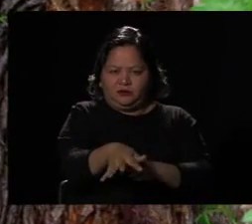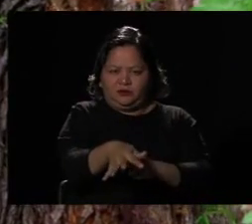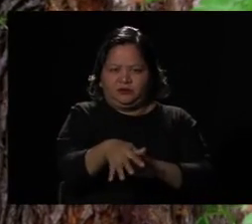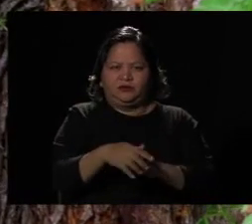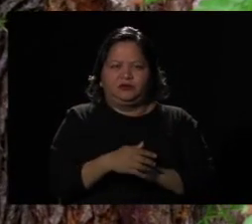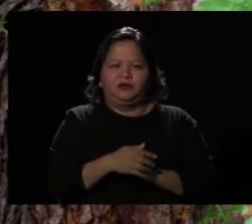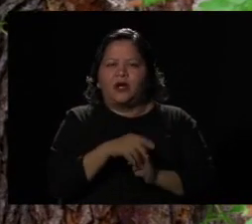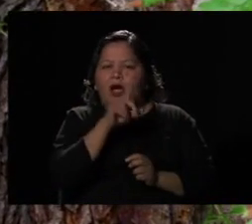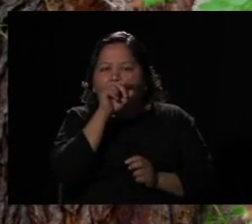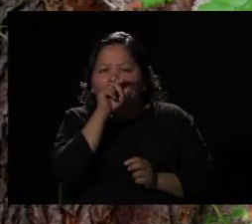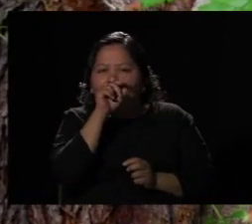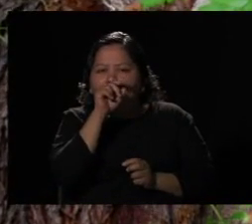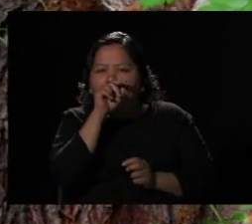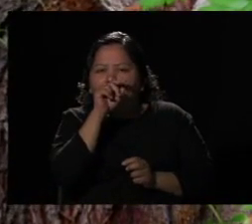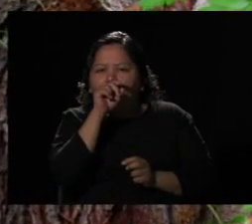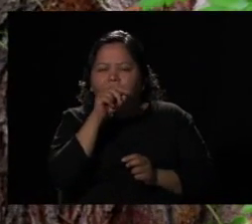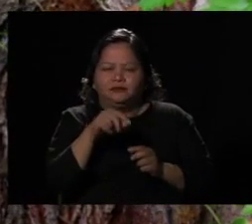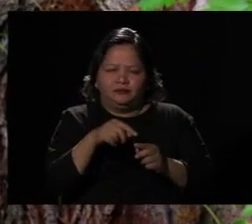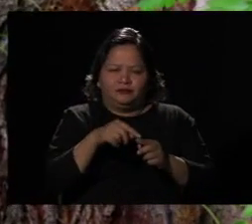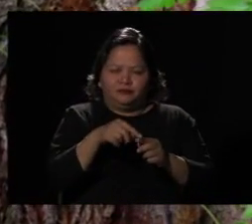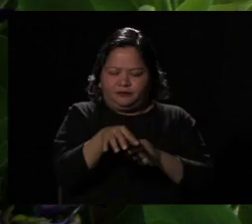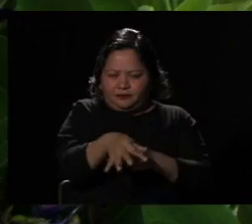7 na pugwa matena.